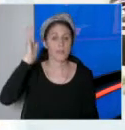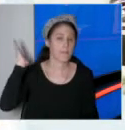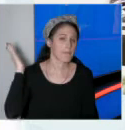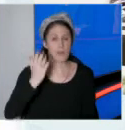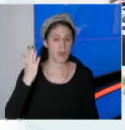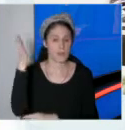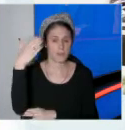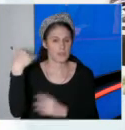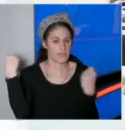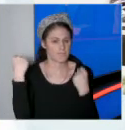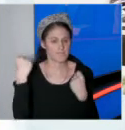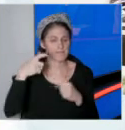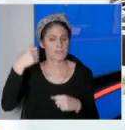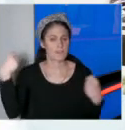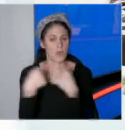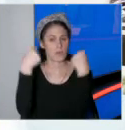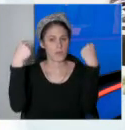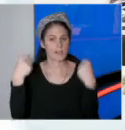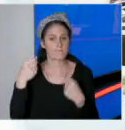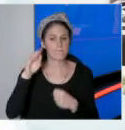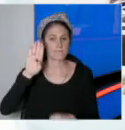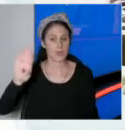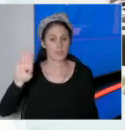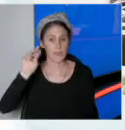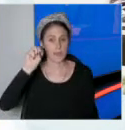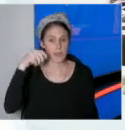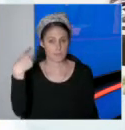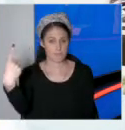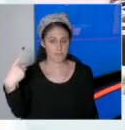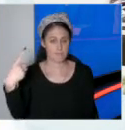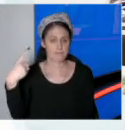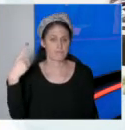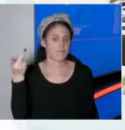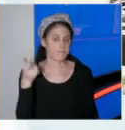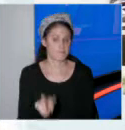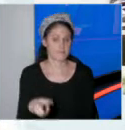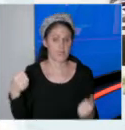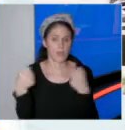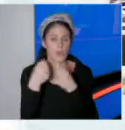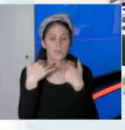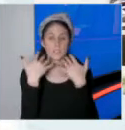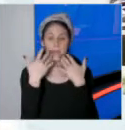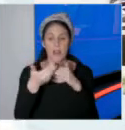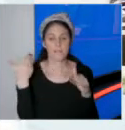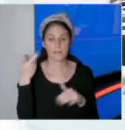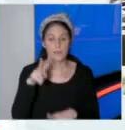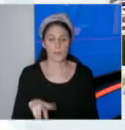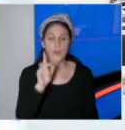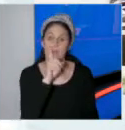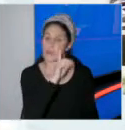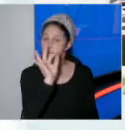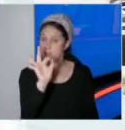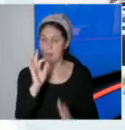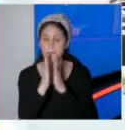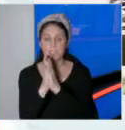תאונות דרכים. בשאר מנה ממג'ד אל-כרום מצא את מותו בתאונה. סיפר לפני מותו הטרגי שאימא שלו ביקשה